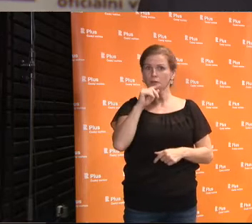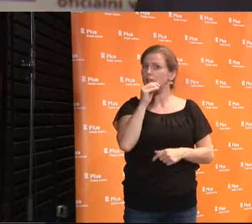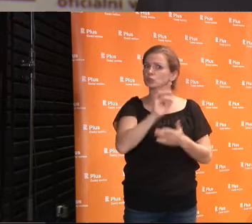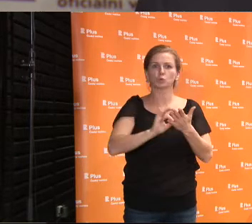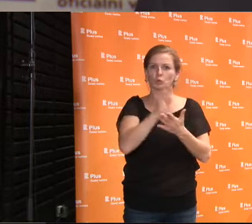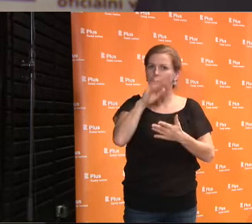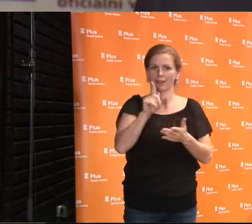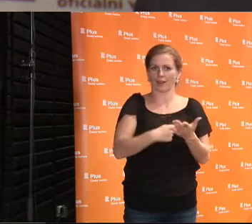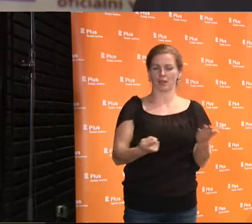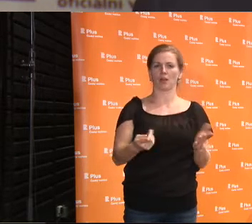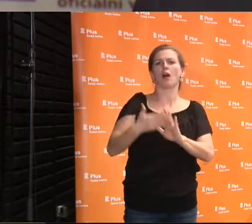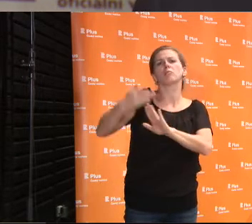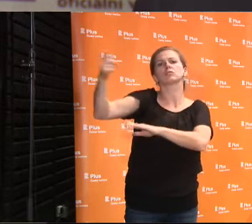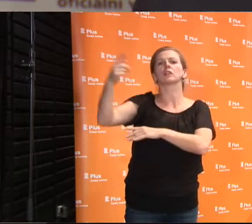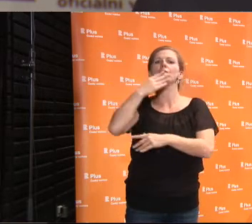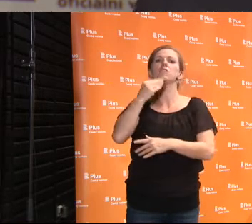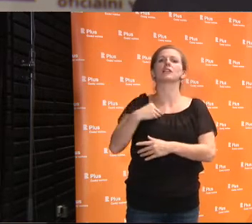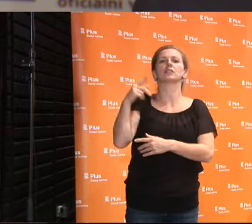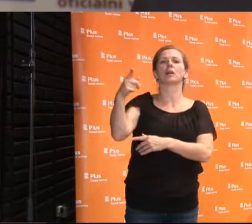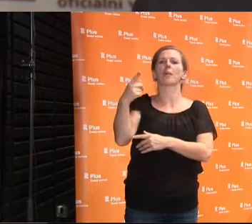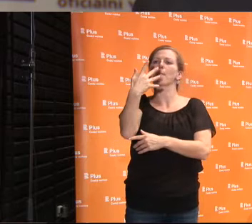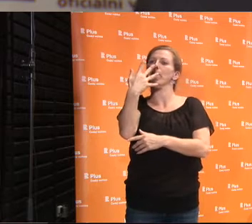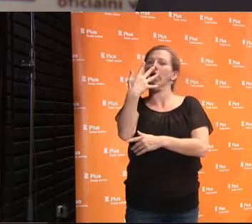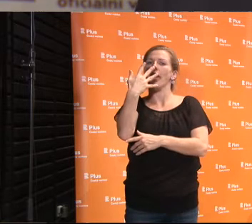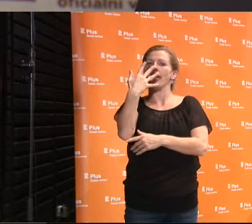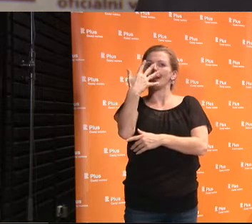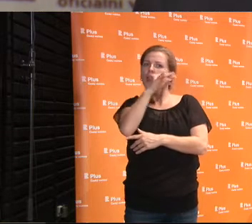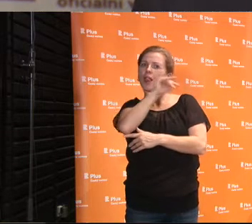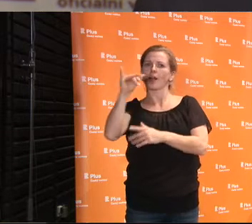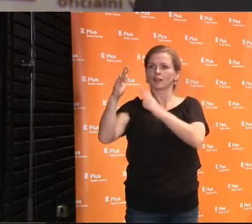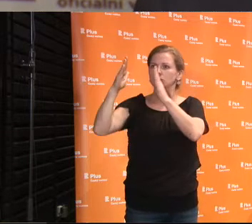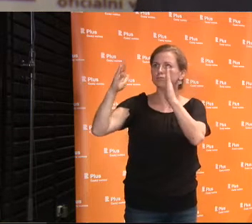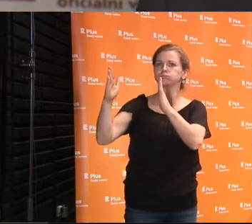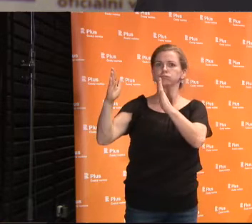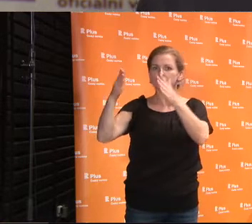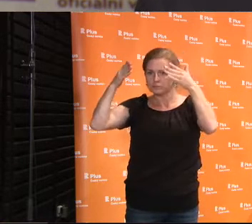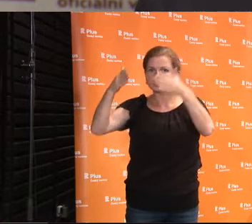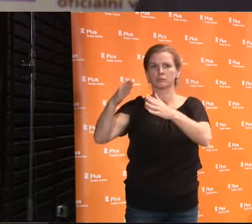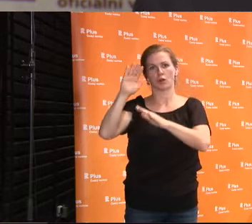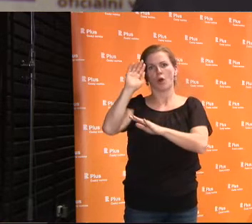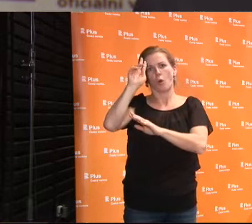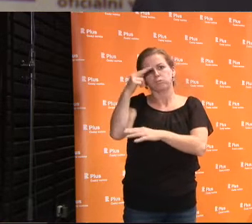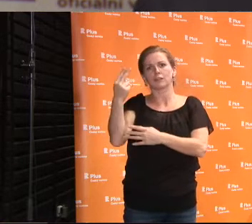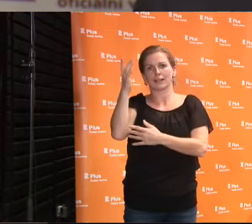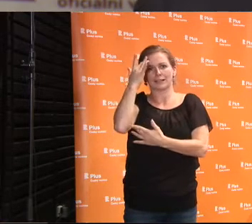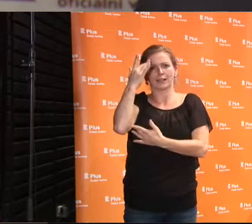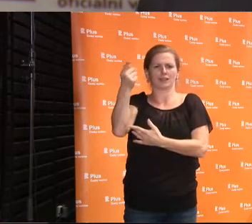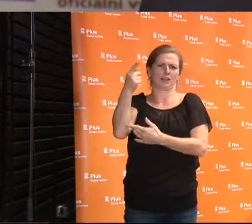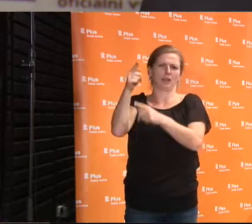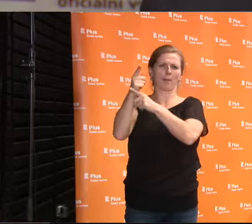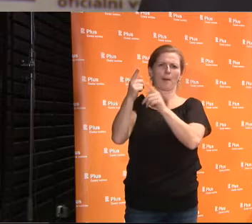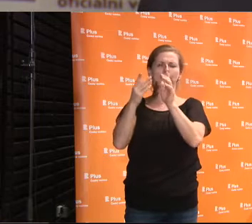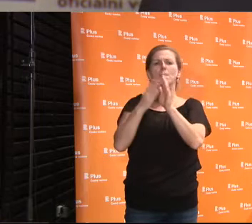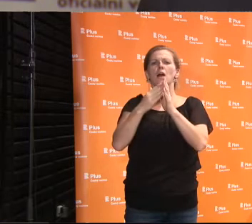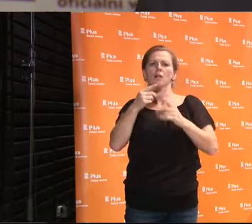vyhlásila pětiletku umělé inteligence, sám prezident Macron podporuje osobně rozvoj umělé inteligence a vybral si